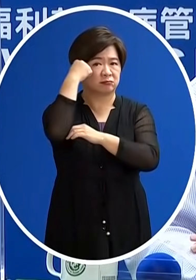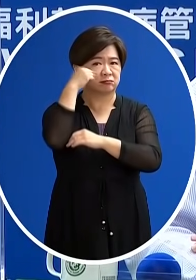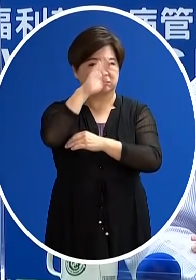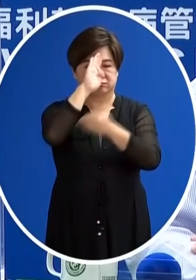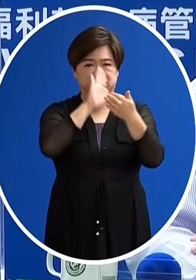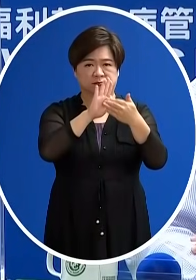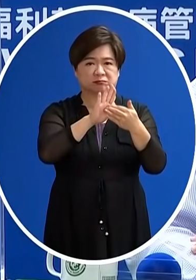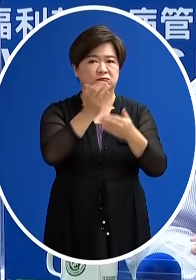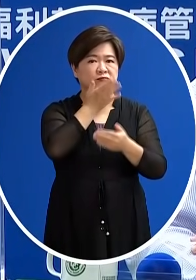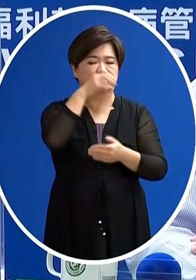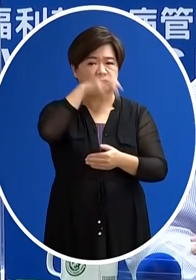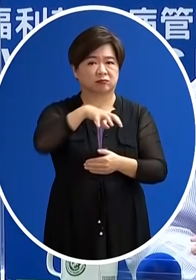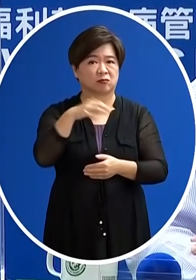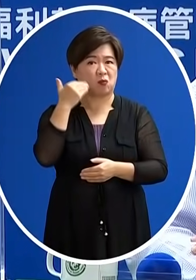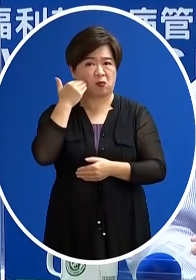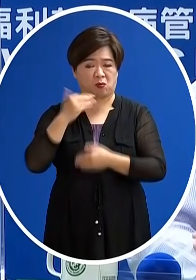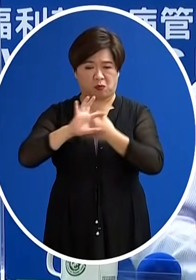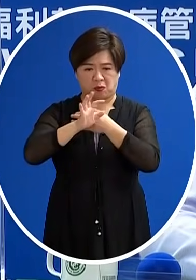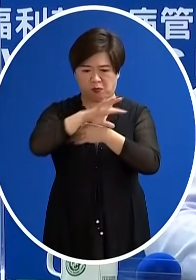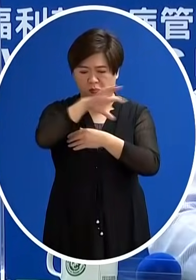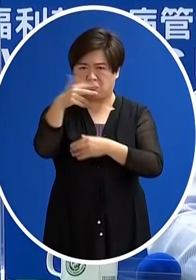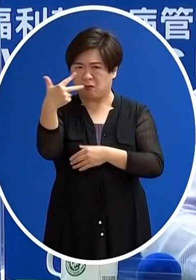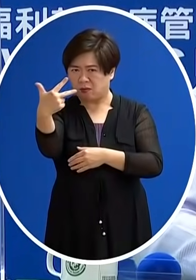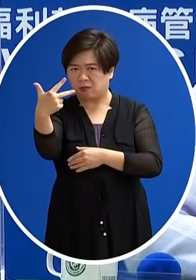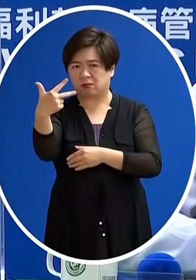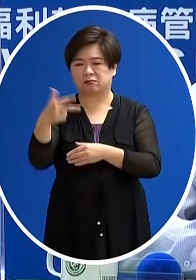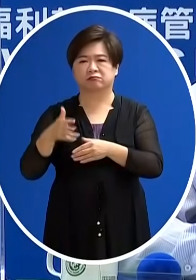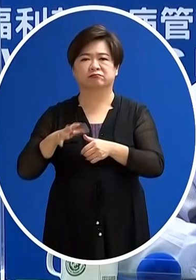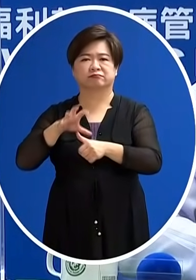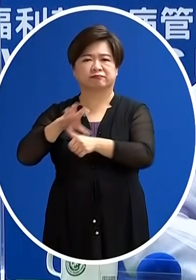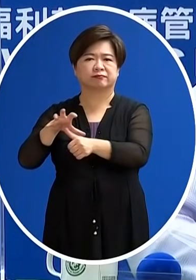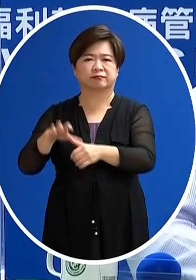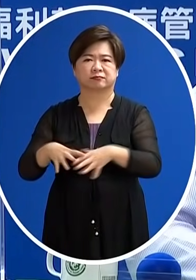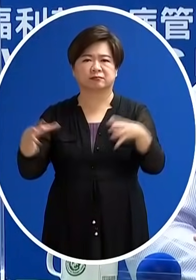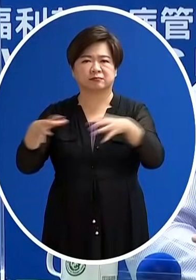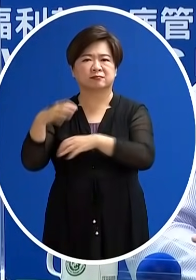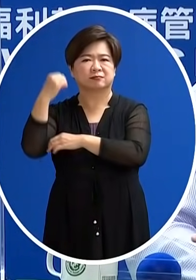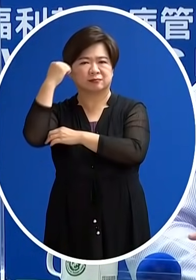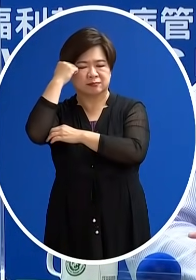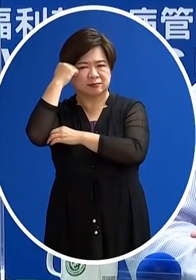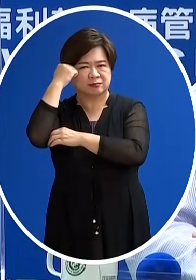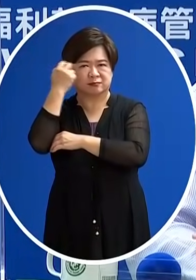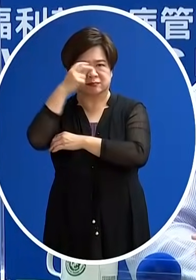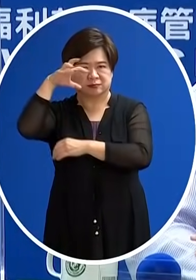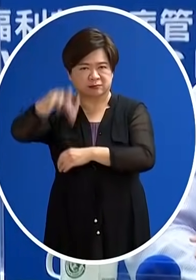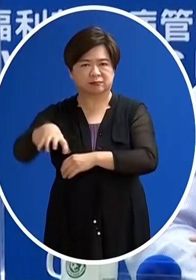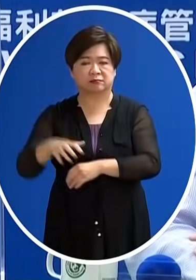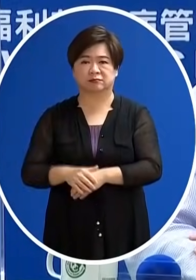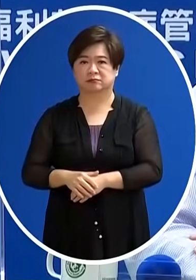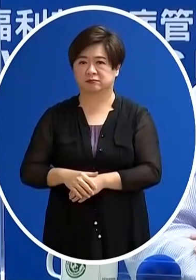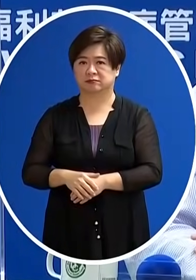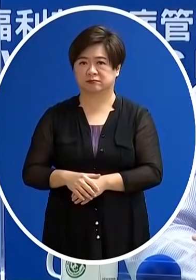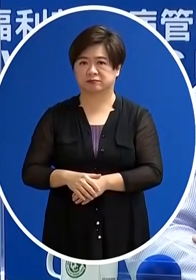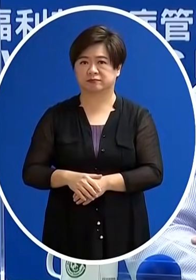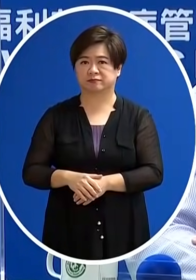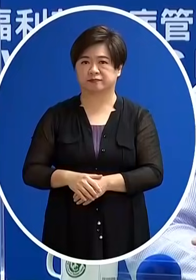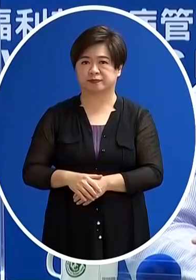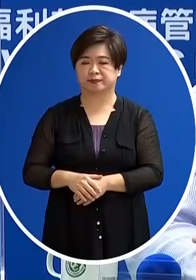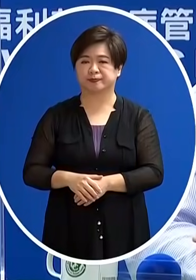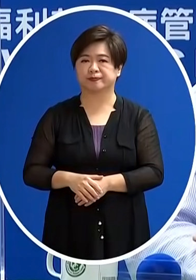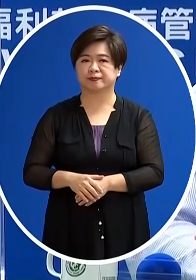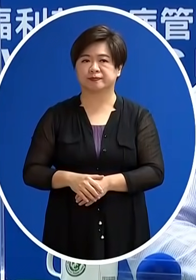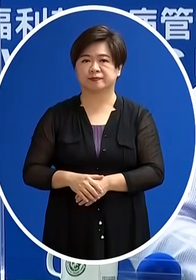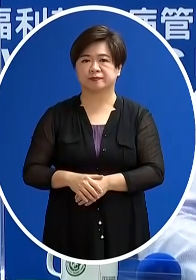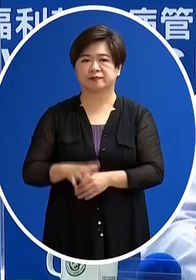有七国要进入集中检疫所。好，所以我们再强调一下在这里面这